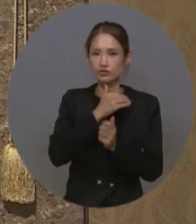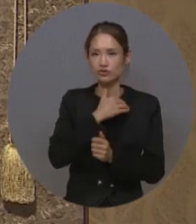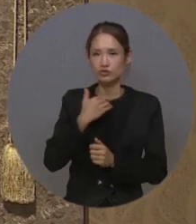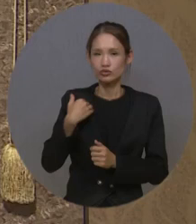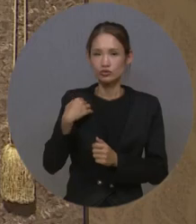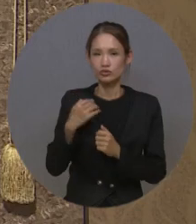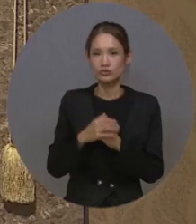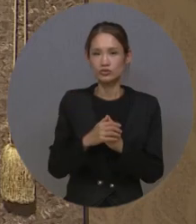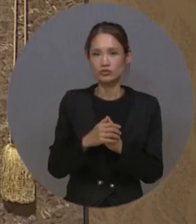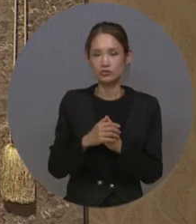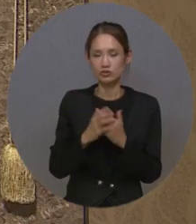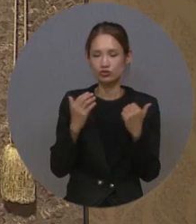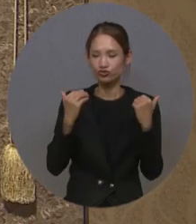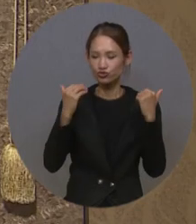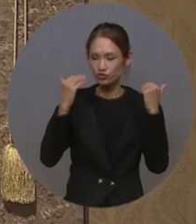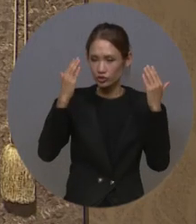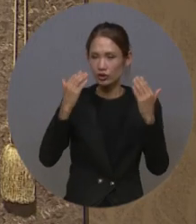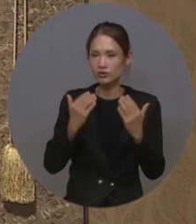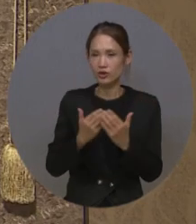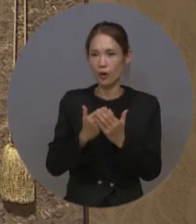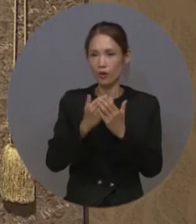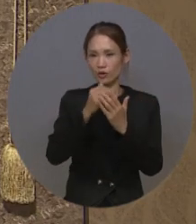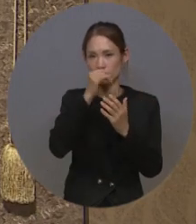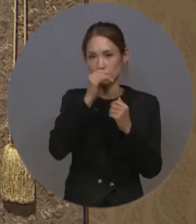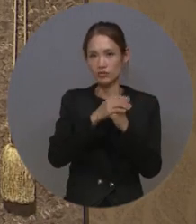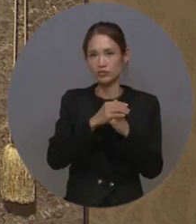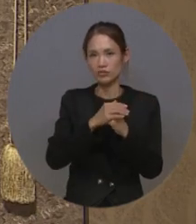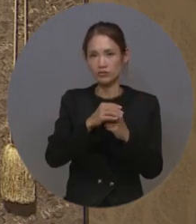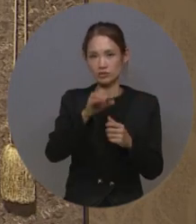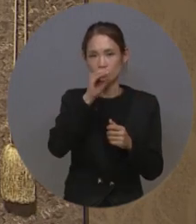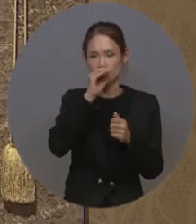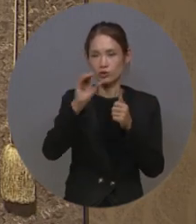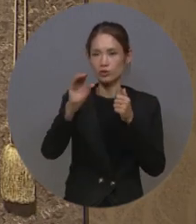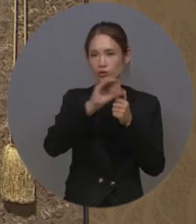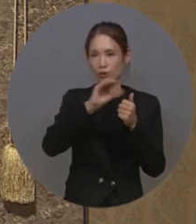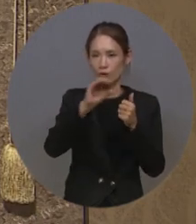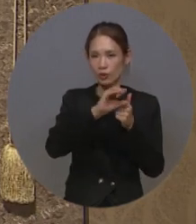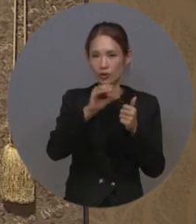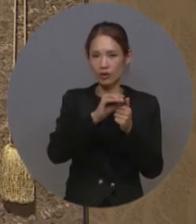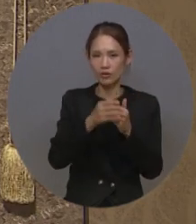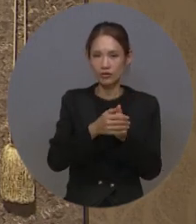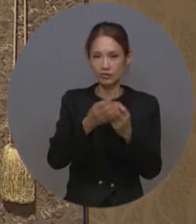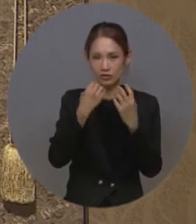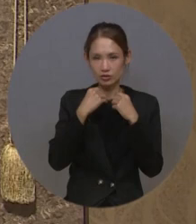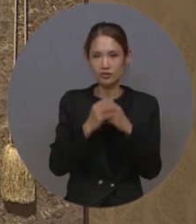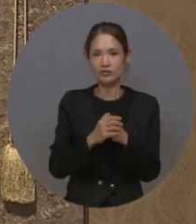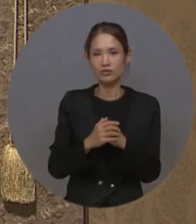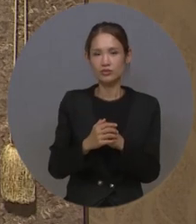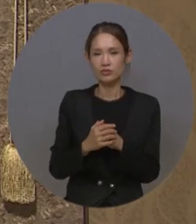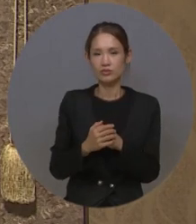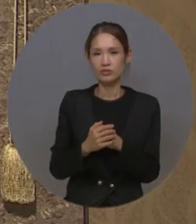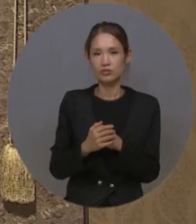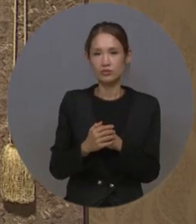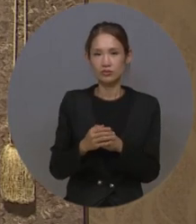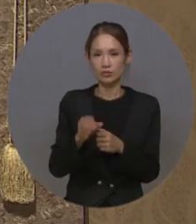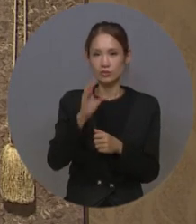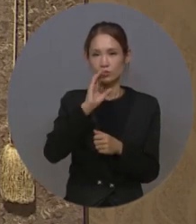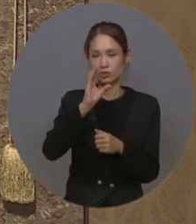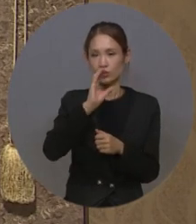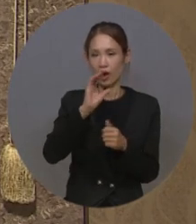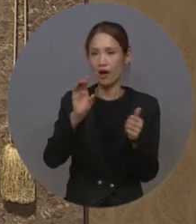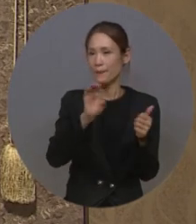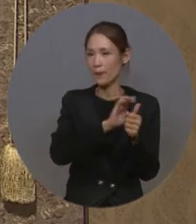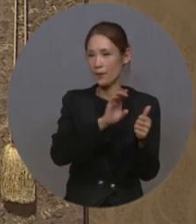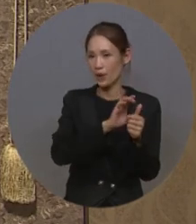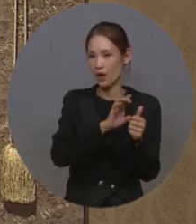확보된 상태로 성장을 하게 돼요. 젖병은 빡 밀어들죠. 들어가요. 그러면 뒤로 가면 어디로 목